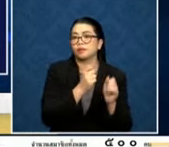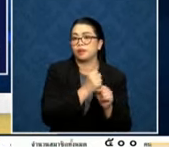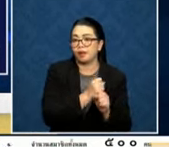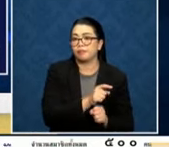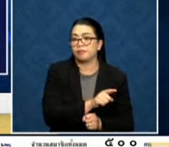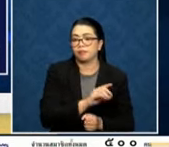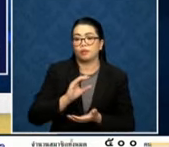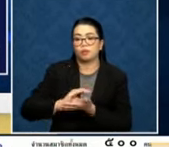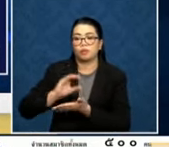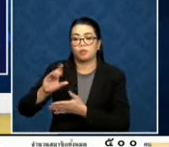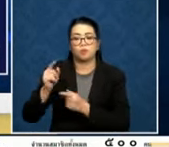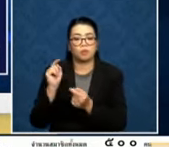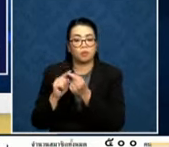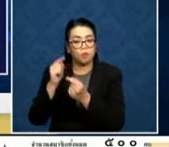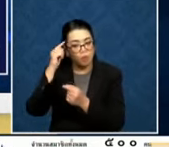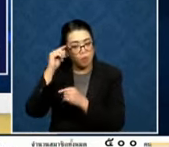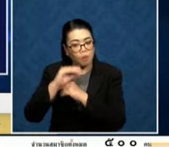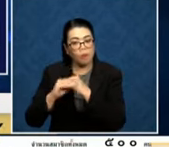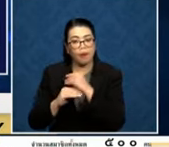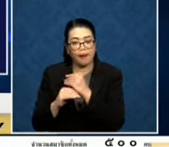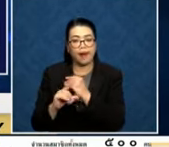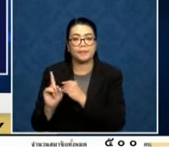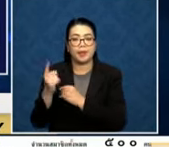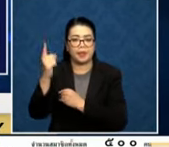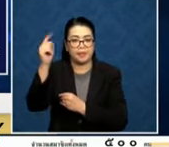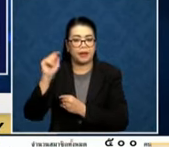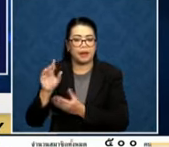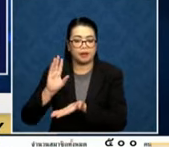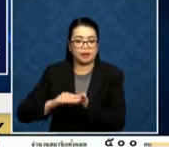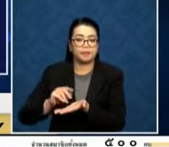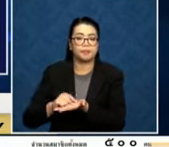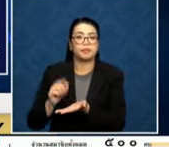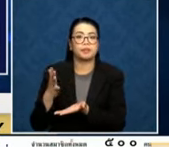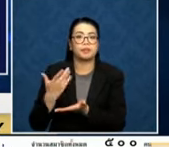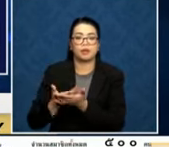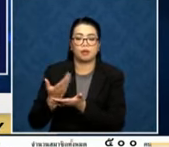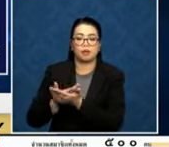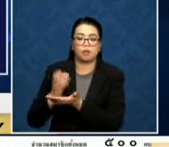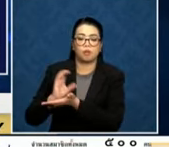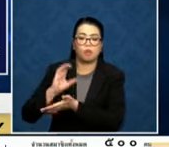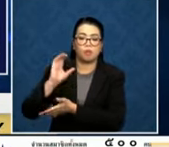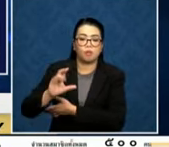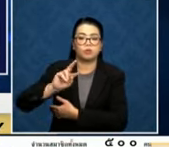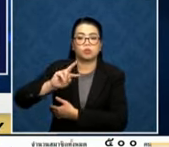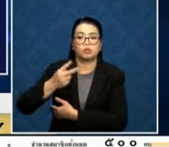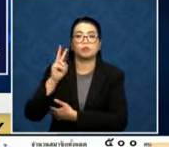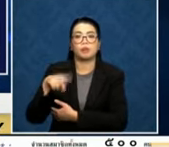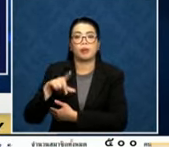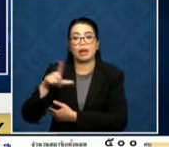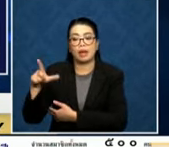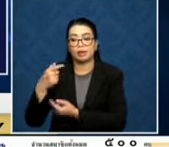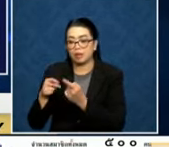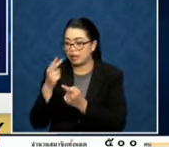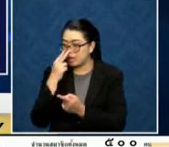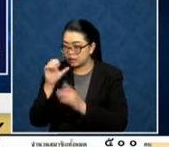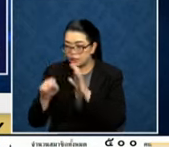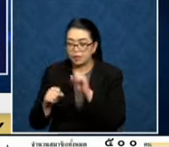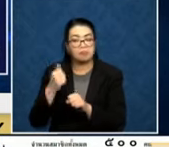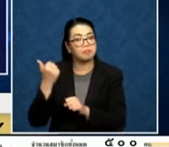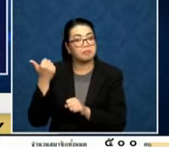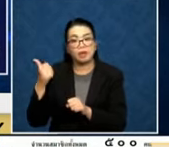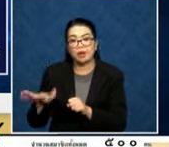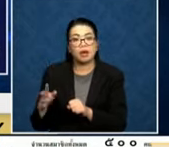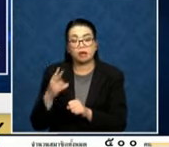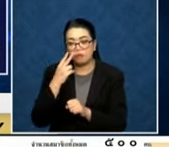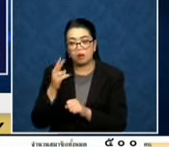ระบุอะไรที่เป็นโครงการใหม่ๆในเล่มข่าวคาดม่วงเลยแต่ตั้งงบประมาณการลงทุนในปีนี้ 22,000ล้านบาทถ้าเราดู